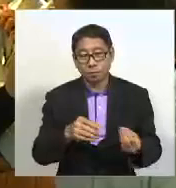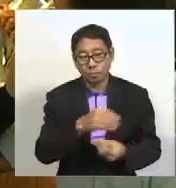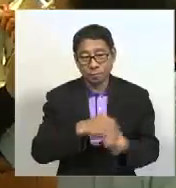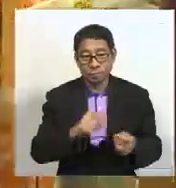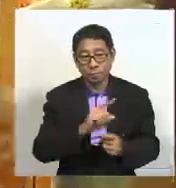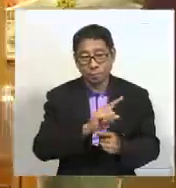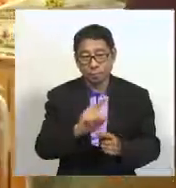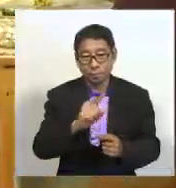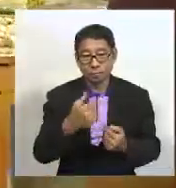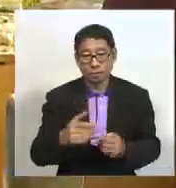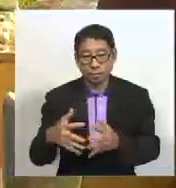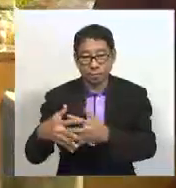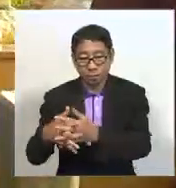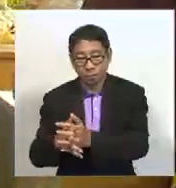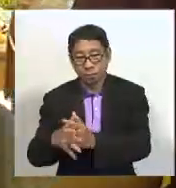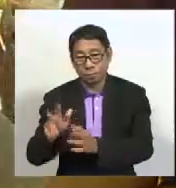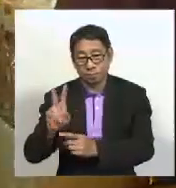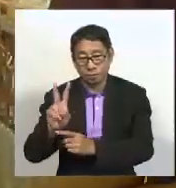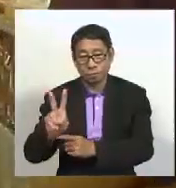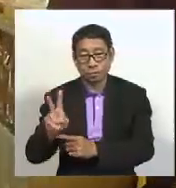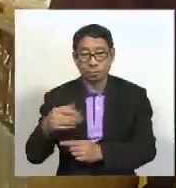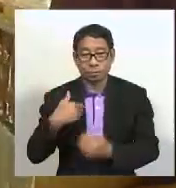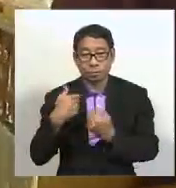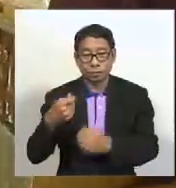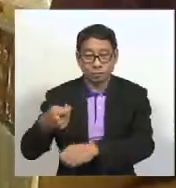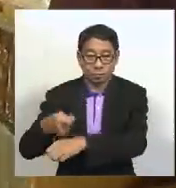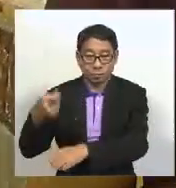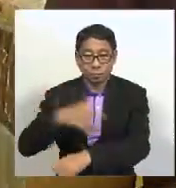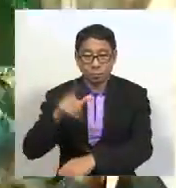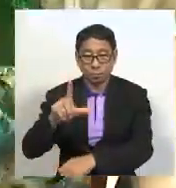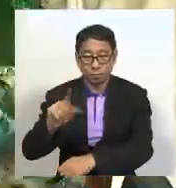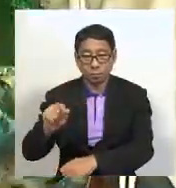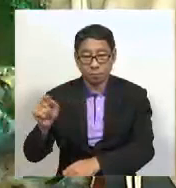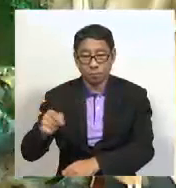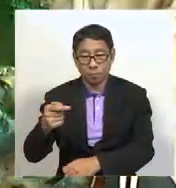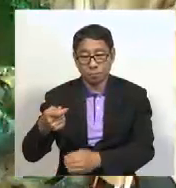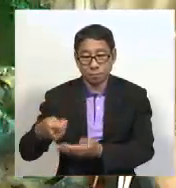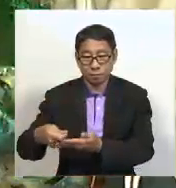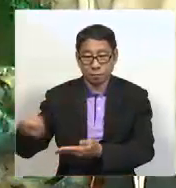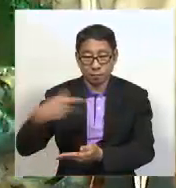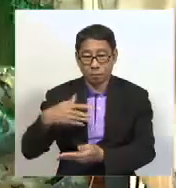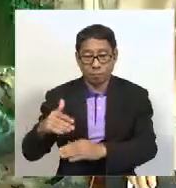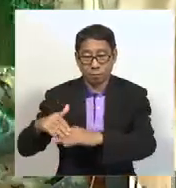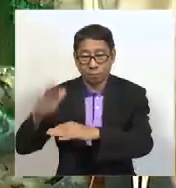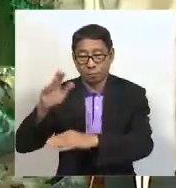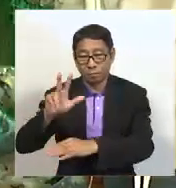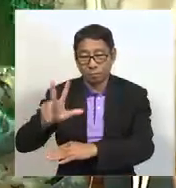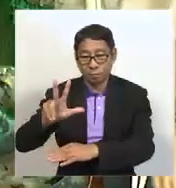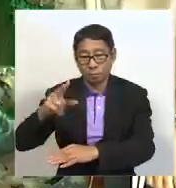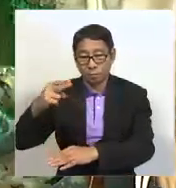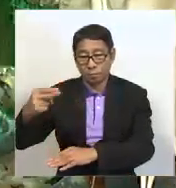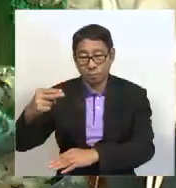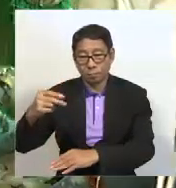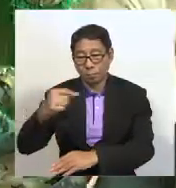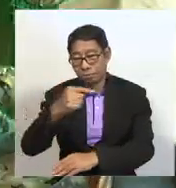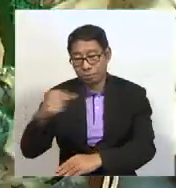ที่2ในระยะที่2เนี่ยจะเพิ่มเติมสิทธิ์ก็คือมีเงินชดเชยร้อยละ20ของยอดใช้จ่ายที่เป็นส่วนเกินจาก 30,000 บาทแต่ไ